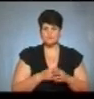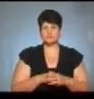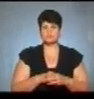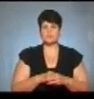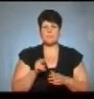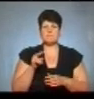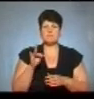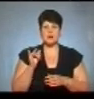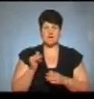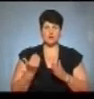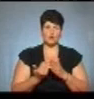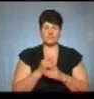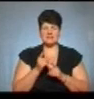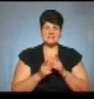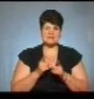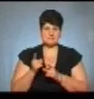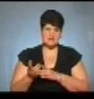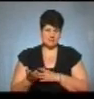При нових змінах, які